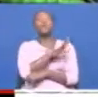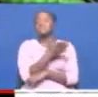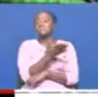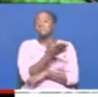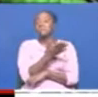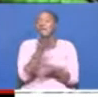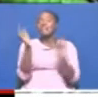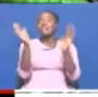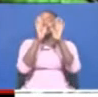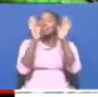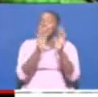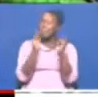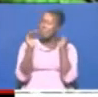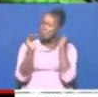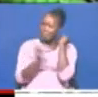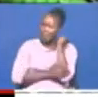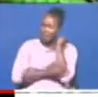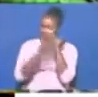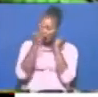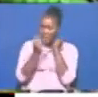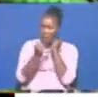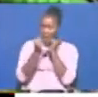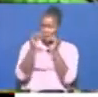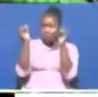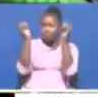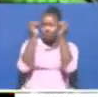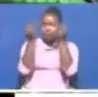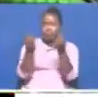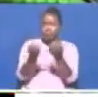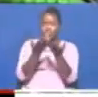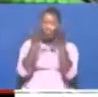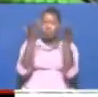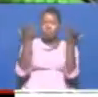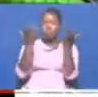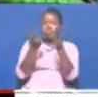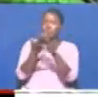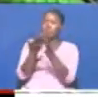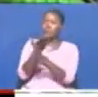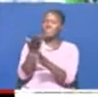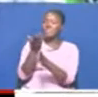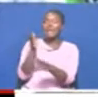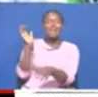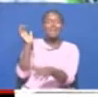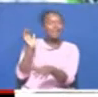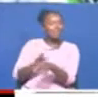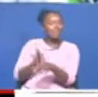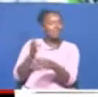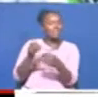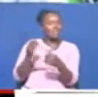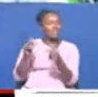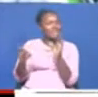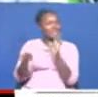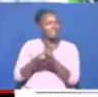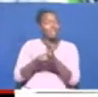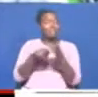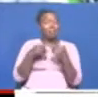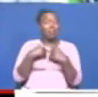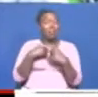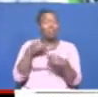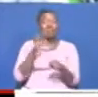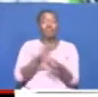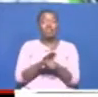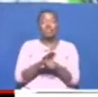mbaya kwa sababu moshi unaotoka kwa hiyo kampuni una madhara mengi mengi mengi sana. Huu moshi umeniathiri paka mimi